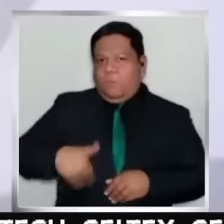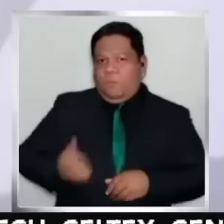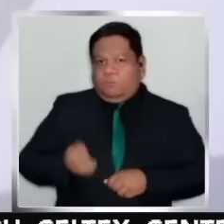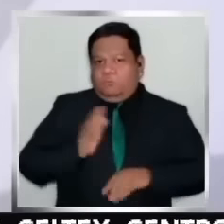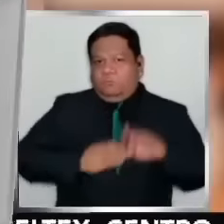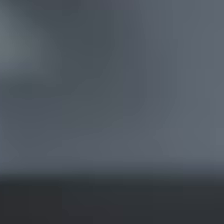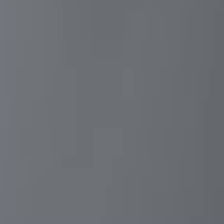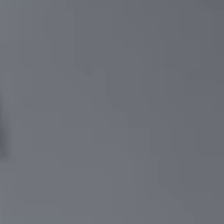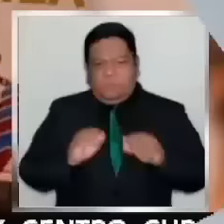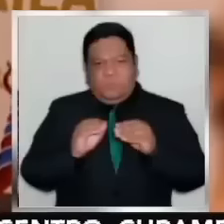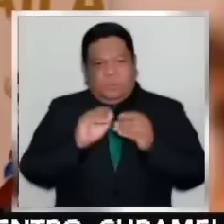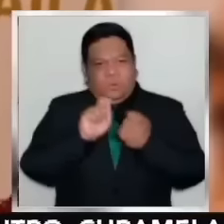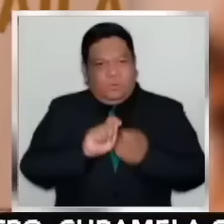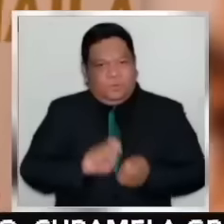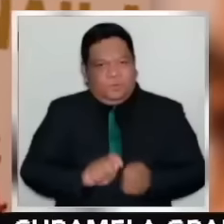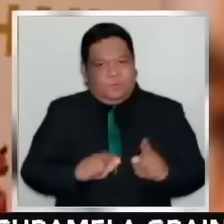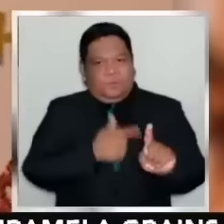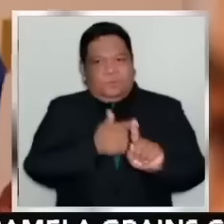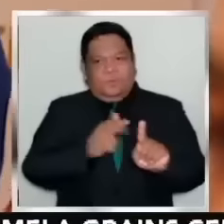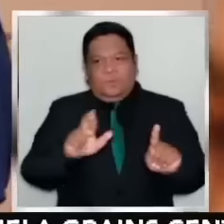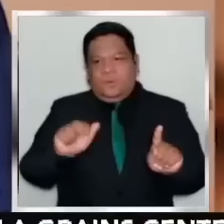Tima.